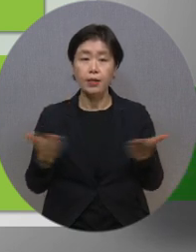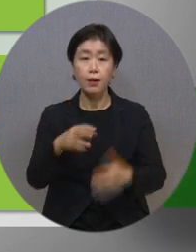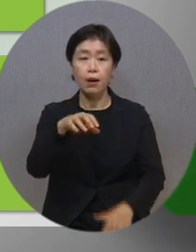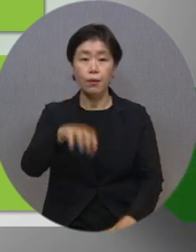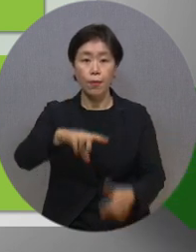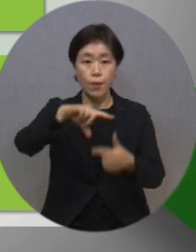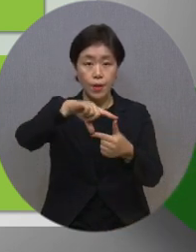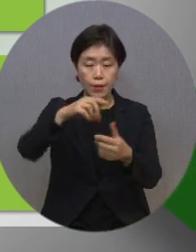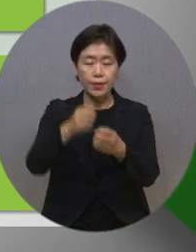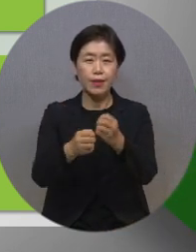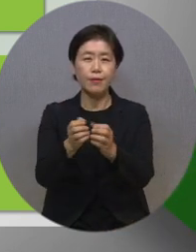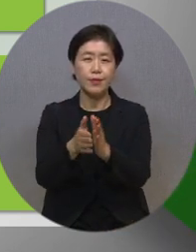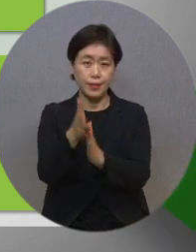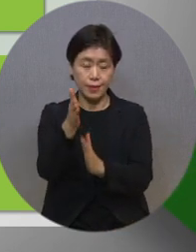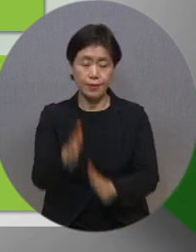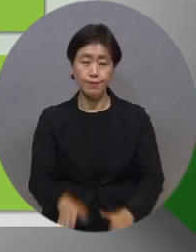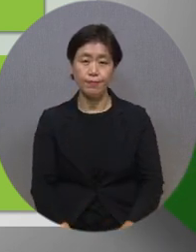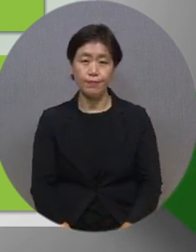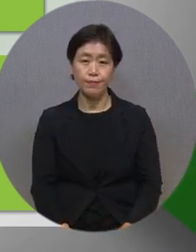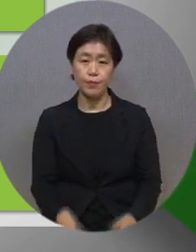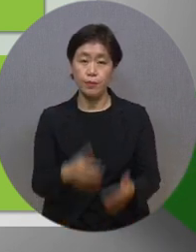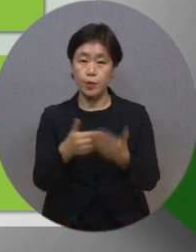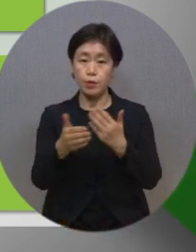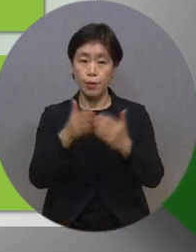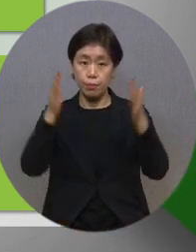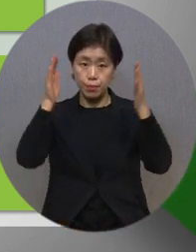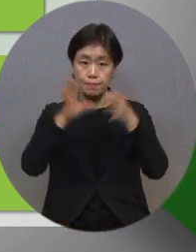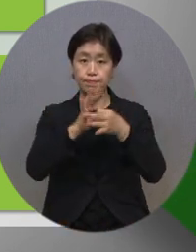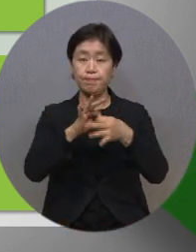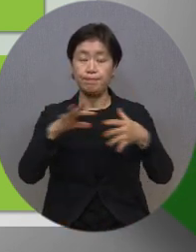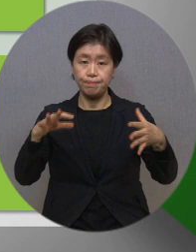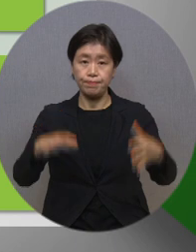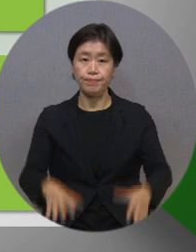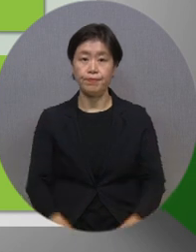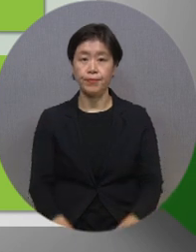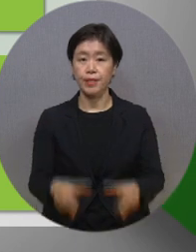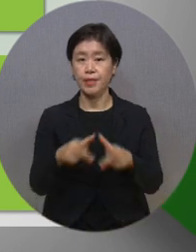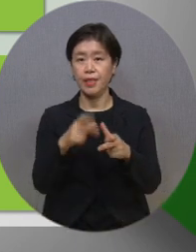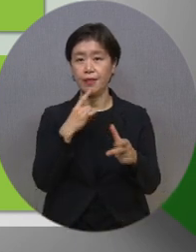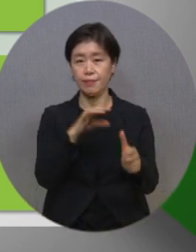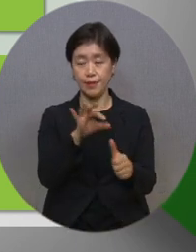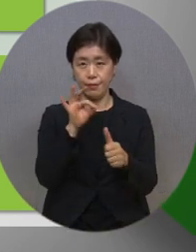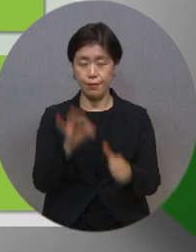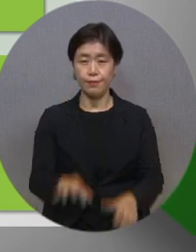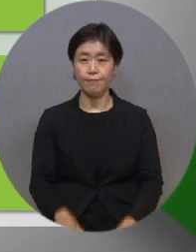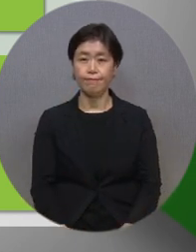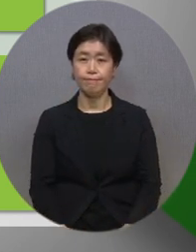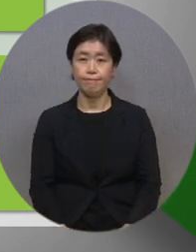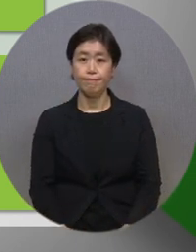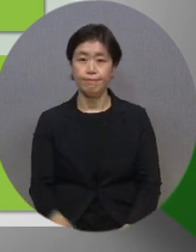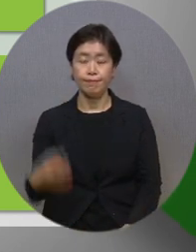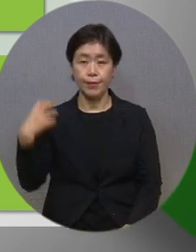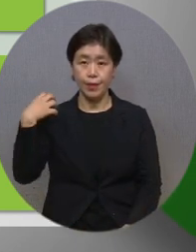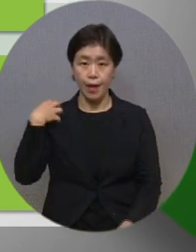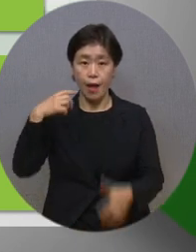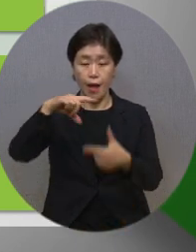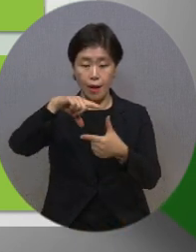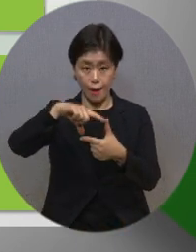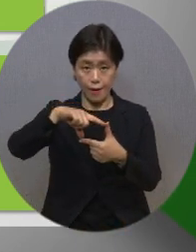경상남도 창원시입니다. 경력과 학력은 무관하며 장애인만 채용합니다. 담당